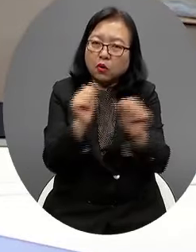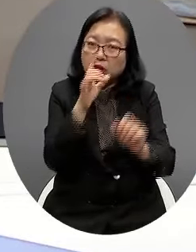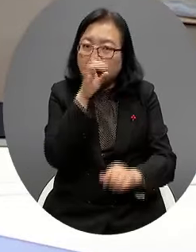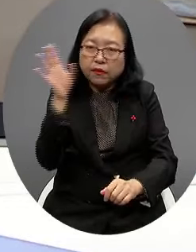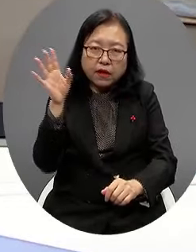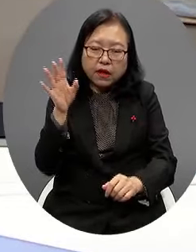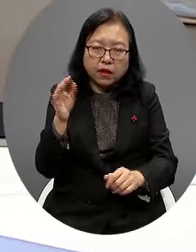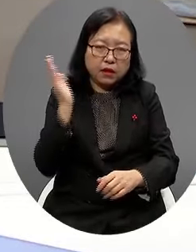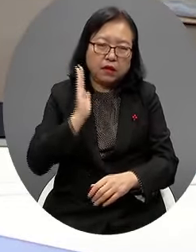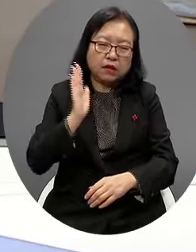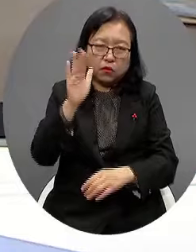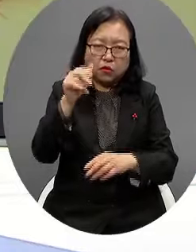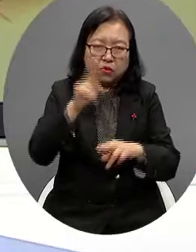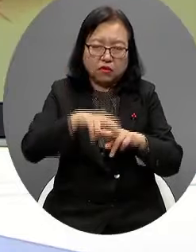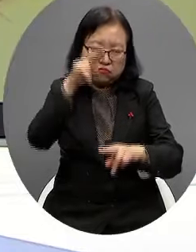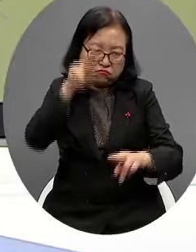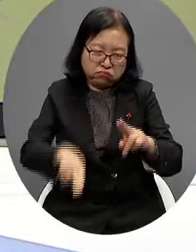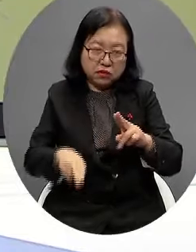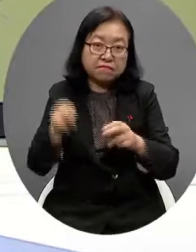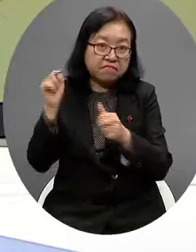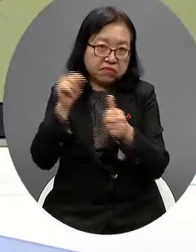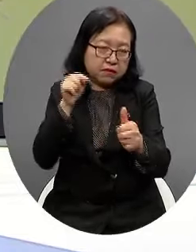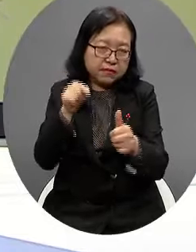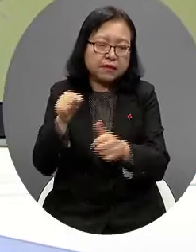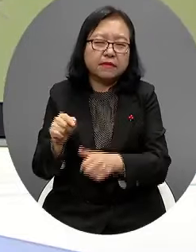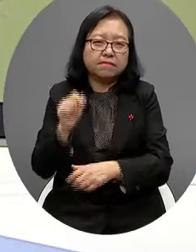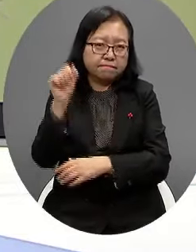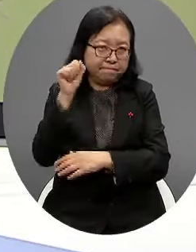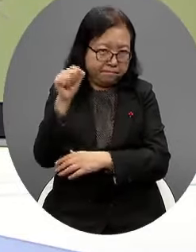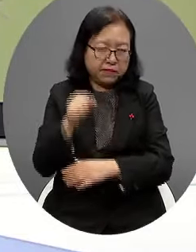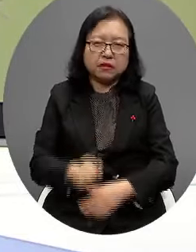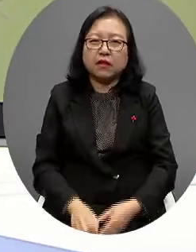퇴진을 외쳤습니다 정재영 기자가 보도합니다